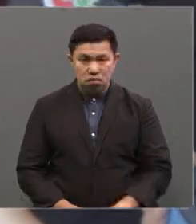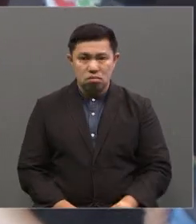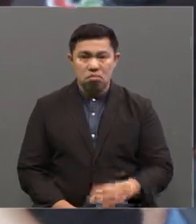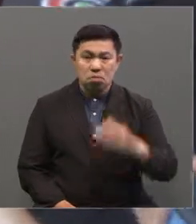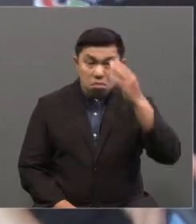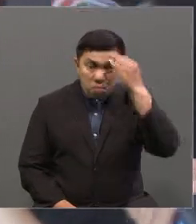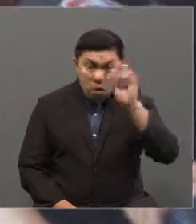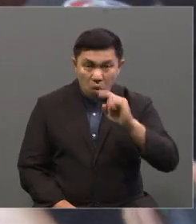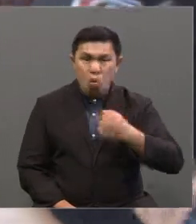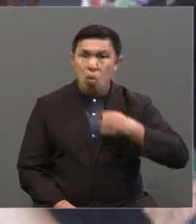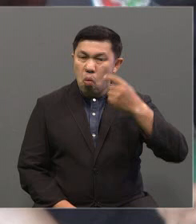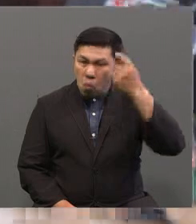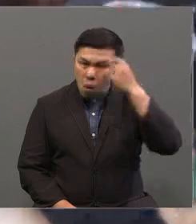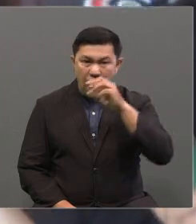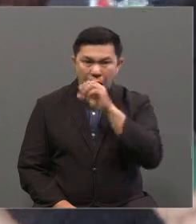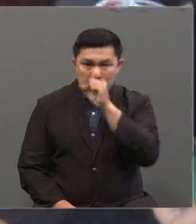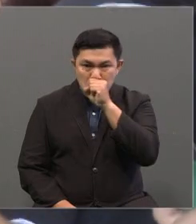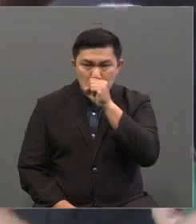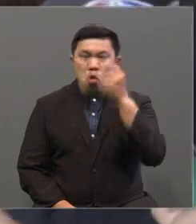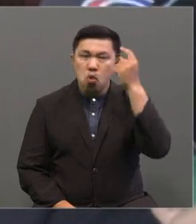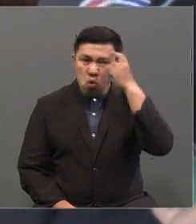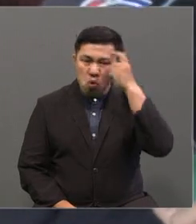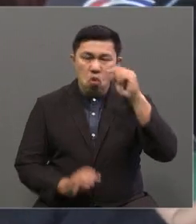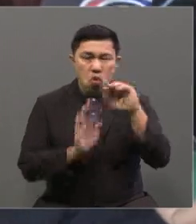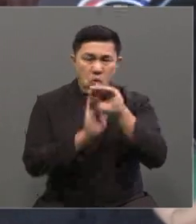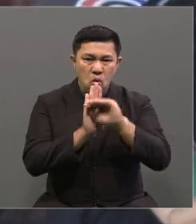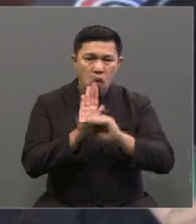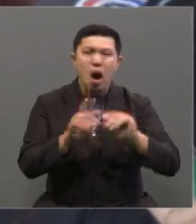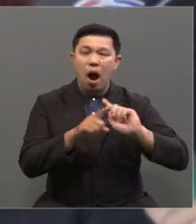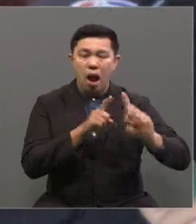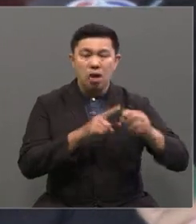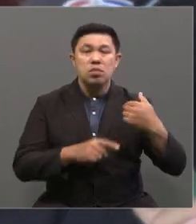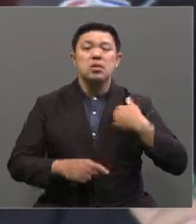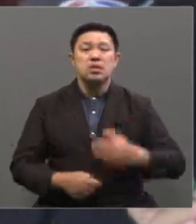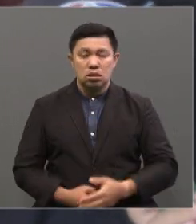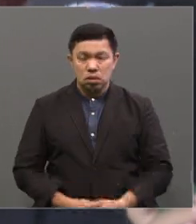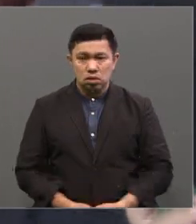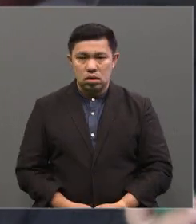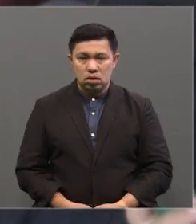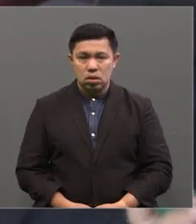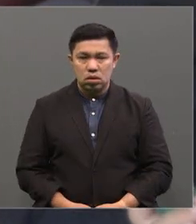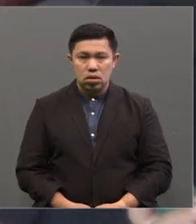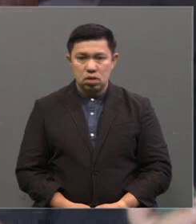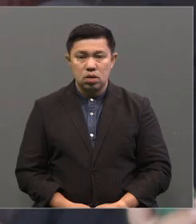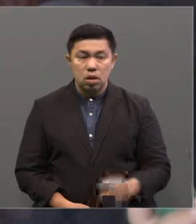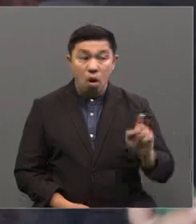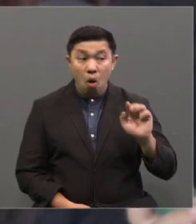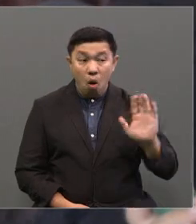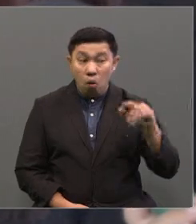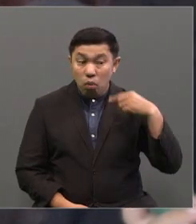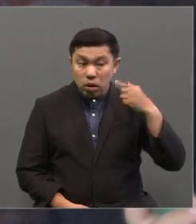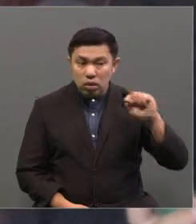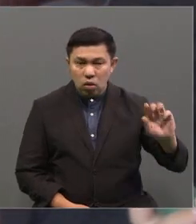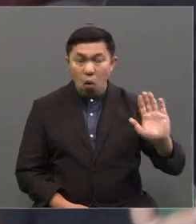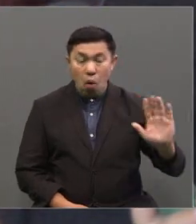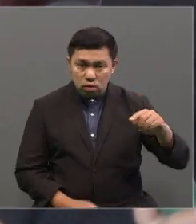ะว่ารู้เป็นความลับของลูกความมันหลายอย่างอยู ่เป็นความลับของลูกความ ใช่ ความลับของคนกันเอง ไม่ค่ะของลูกความค่ะของคนในคดีค่ะ